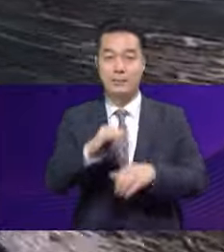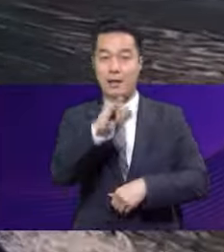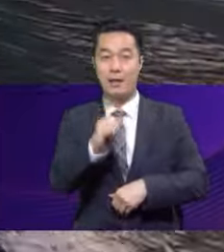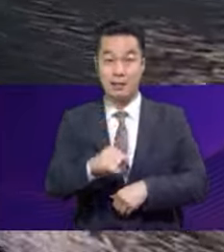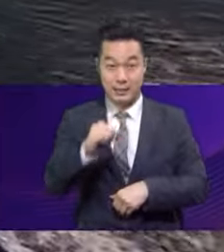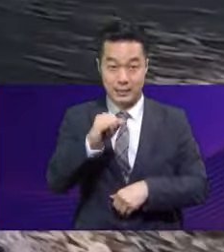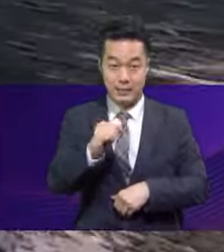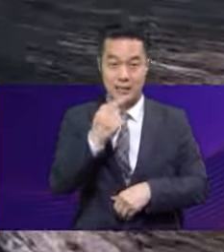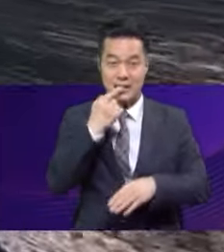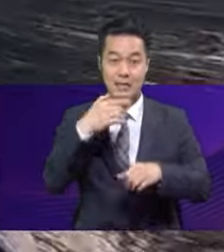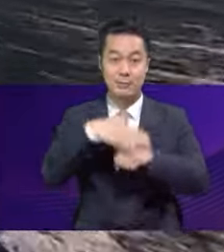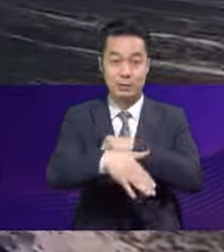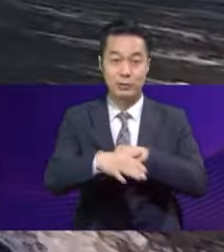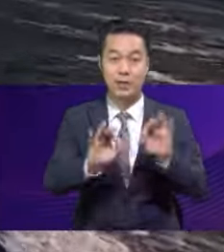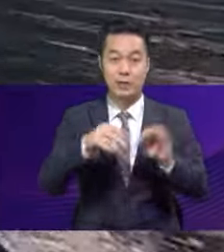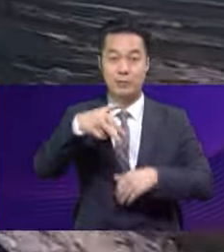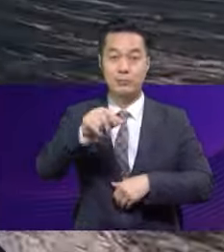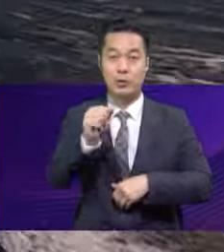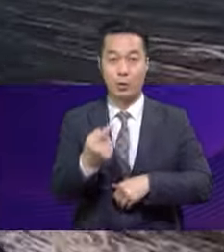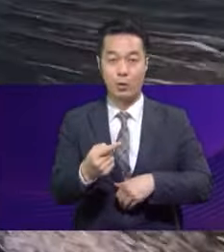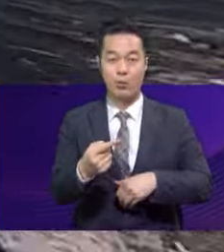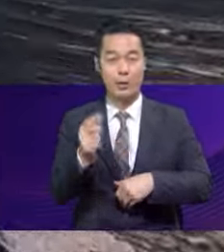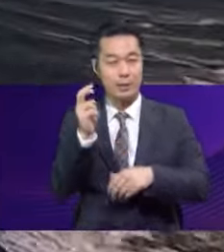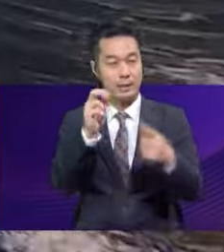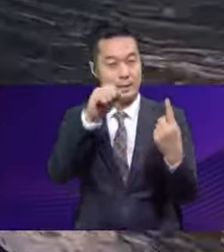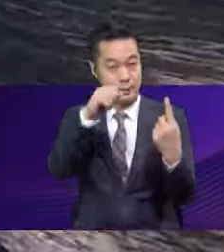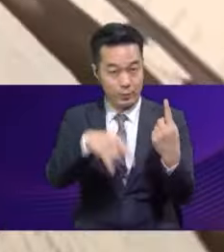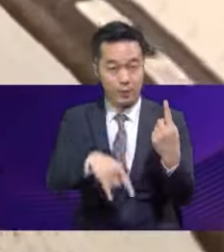도착했습니다. 민주당 김정호 예측 1위.